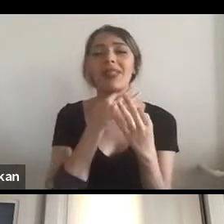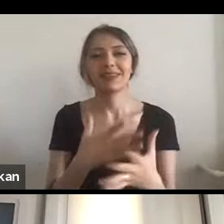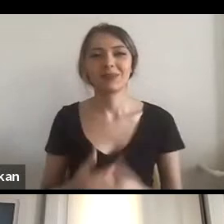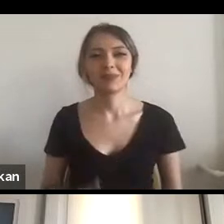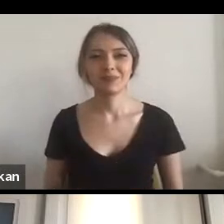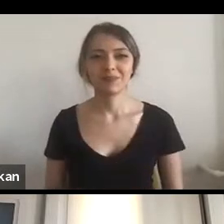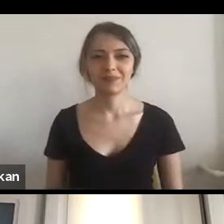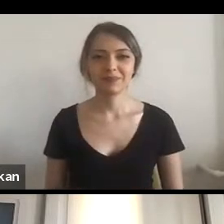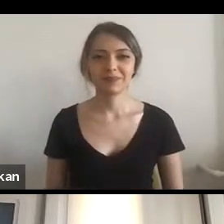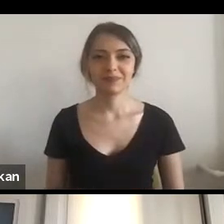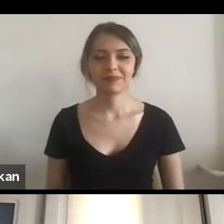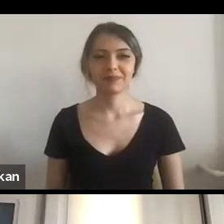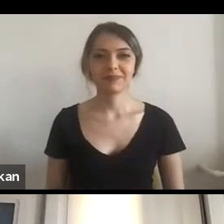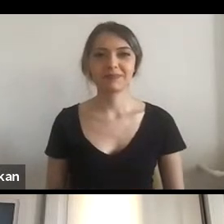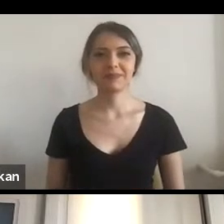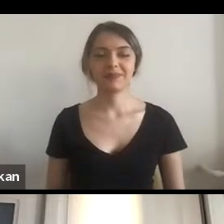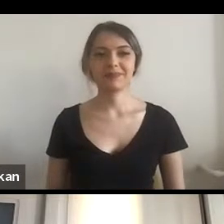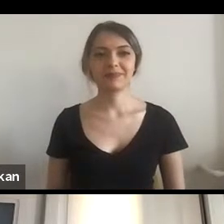teşekkür ederim.